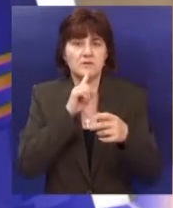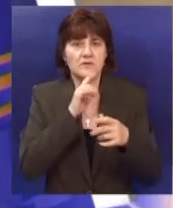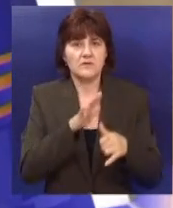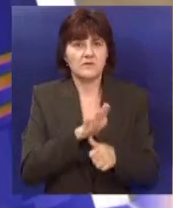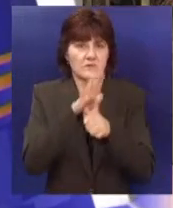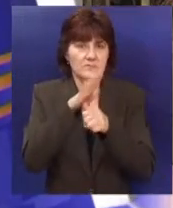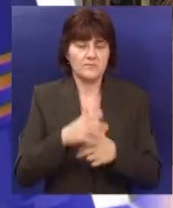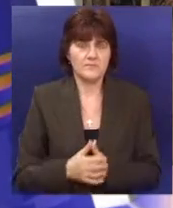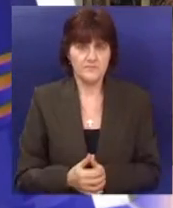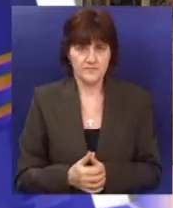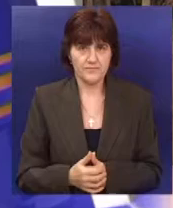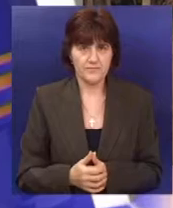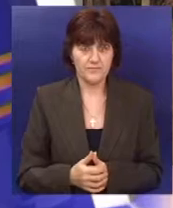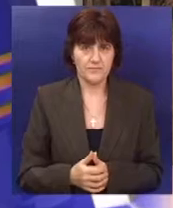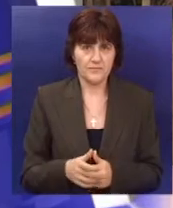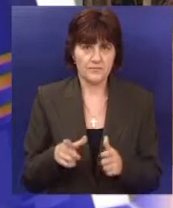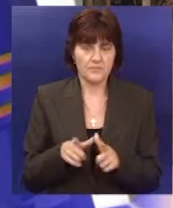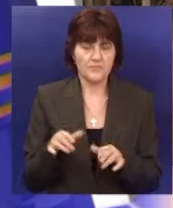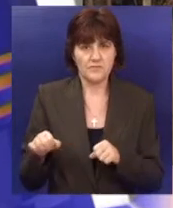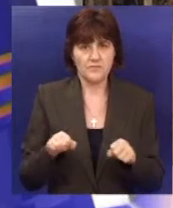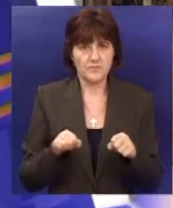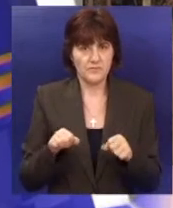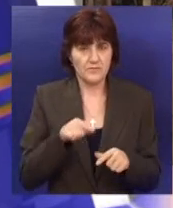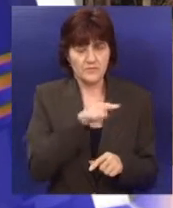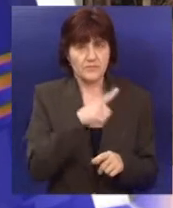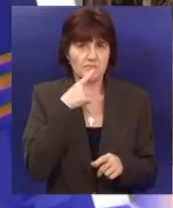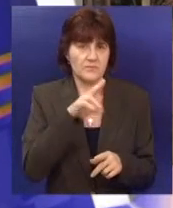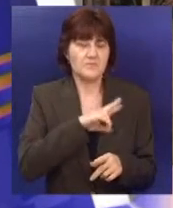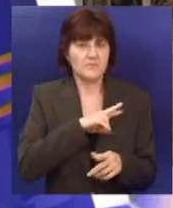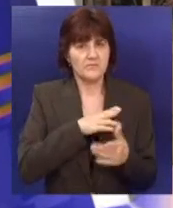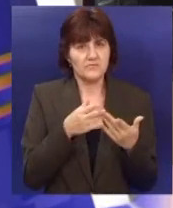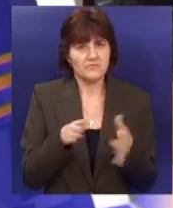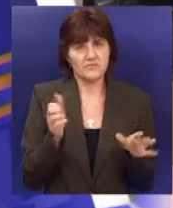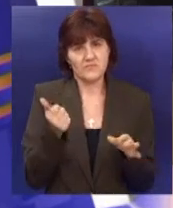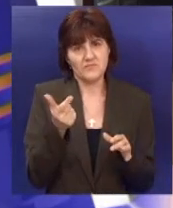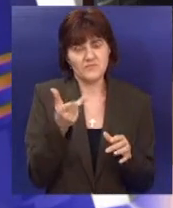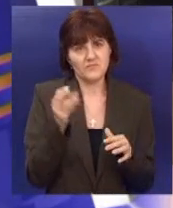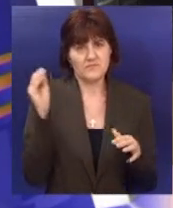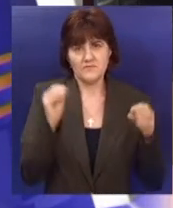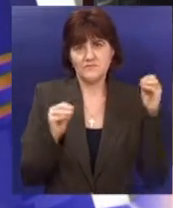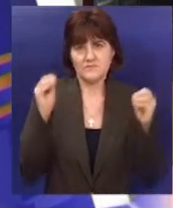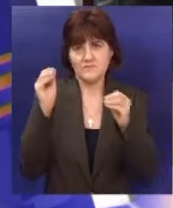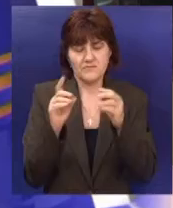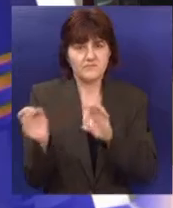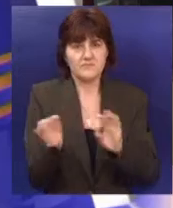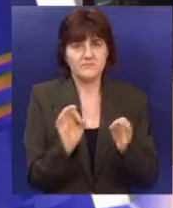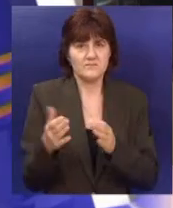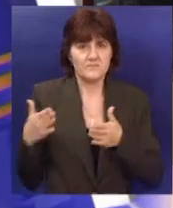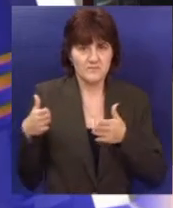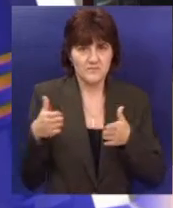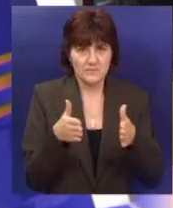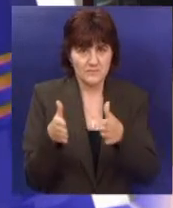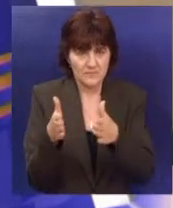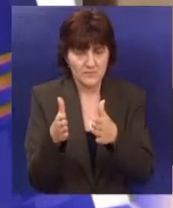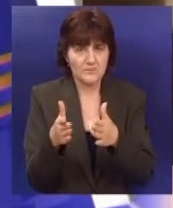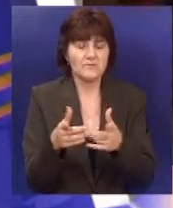ćemo dobiti problema. U rukovodstvu mesne zajednice kažu da imaju veliki broj pokrenutih inicijativa za uređivanje